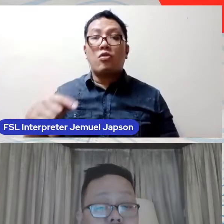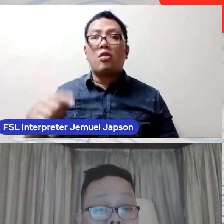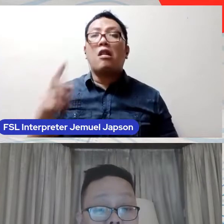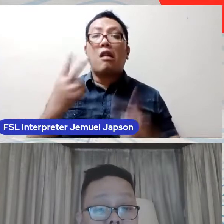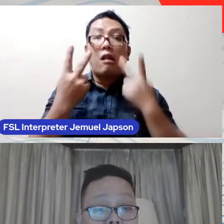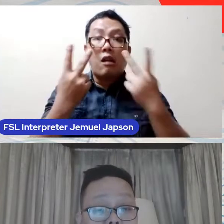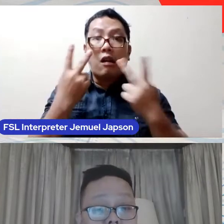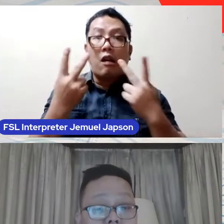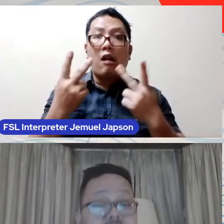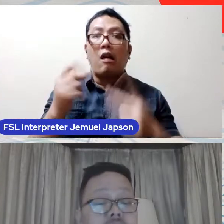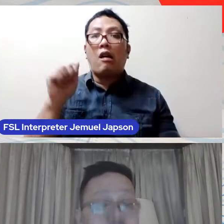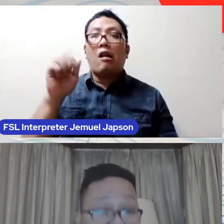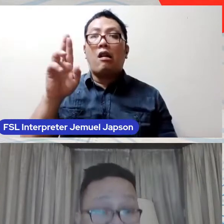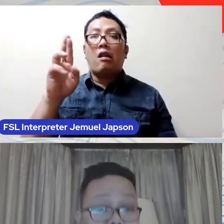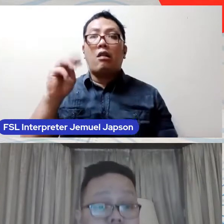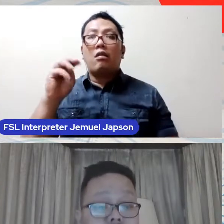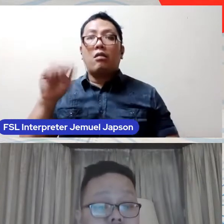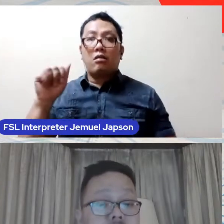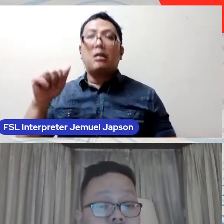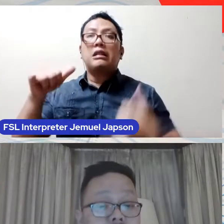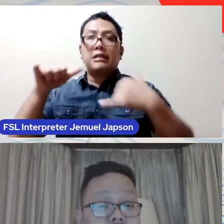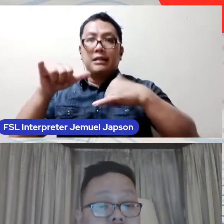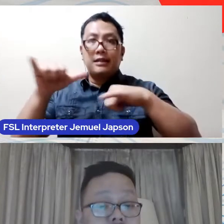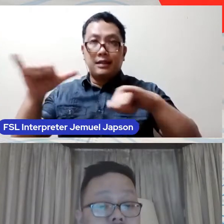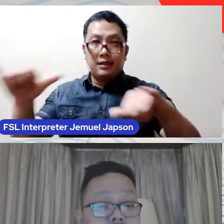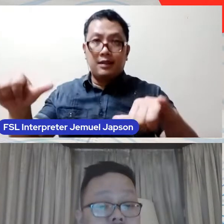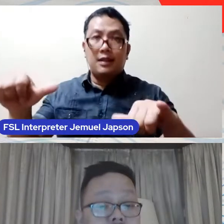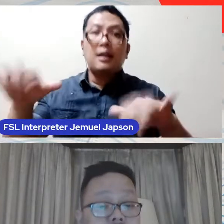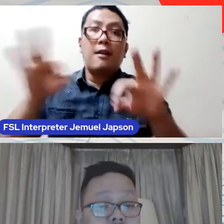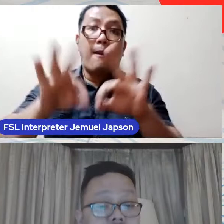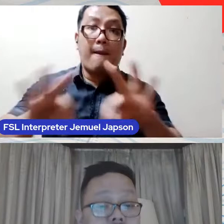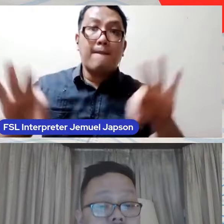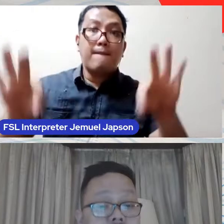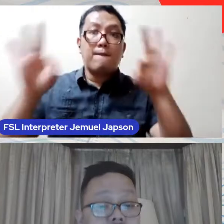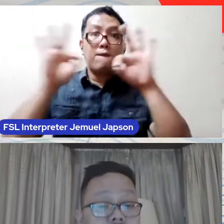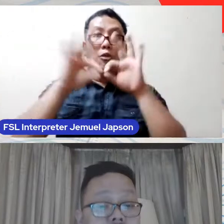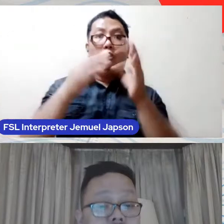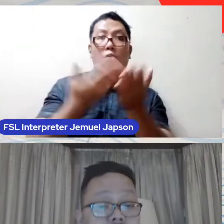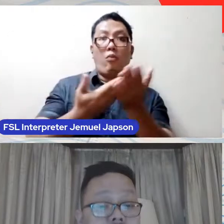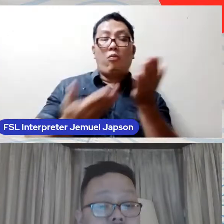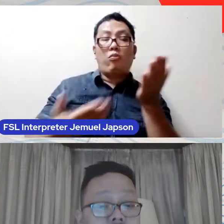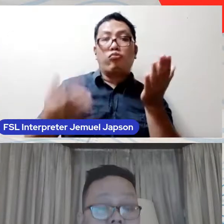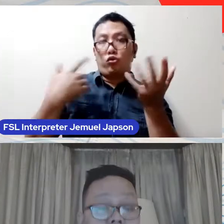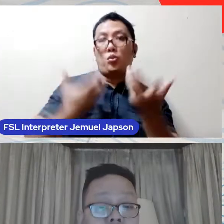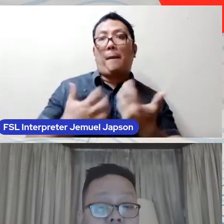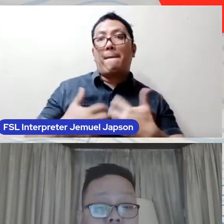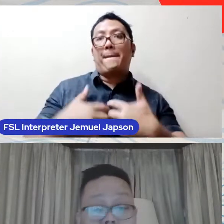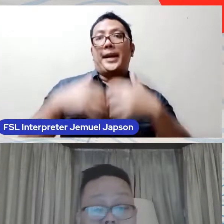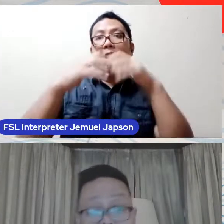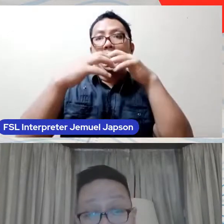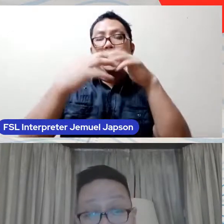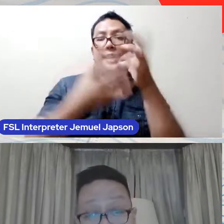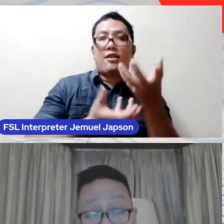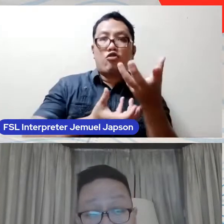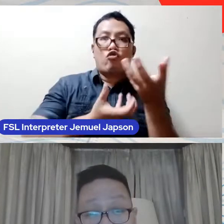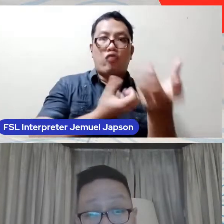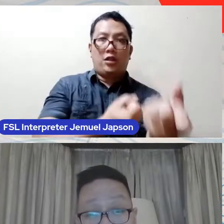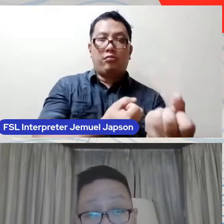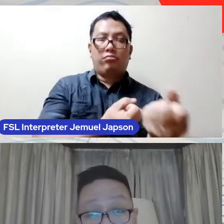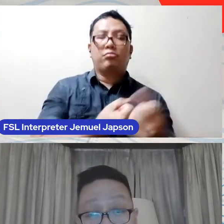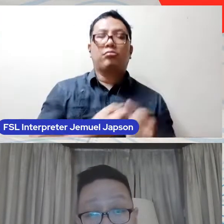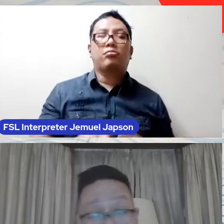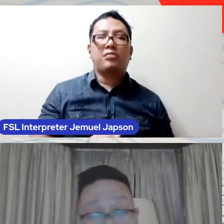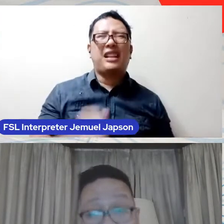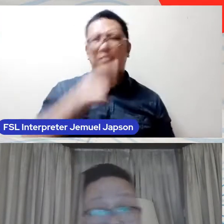na yung ARMA is still an essential element to building trust, di ba? Kasi